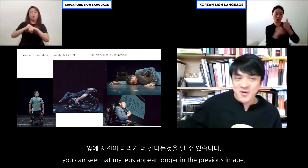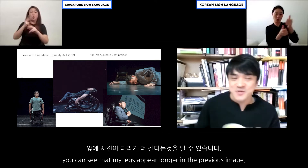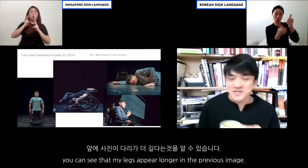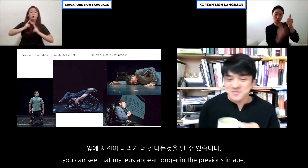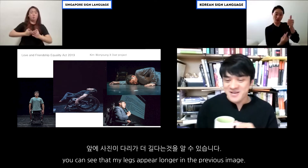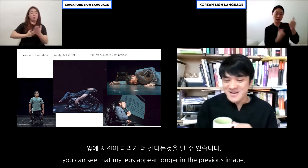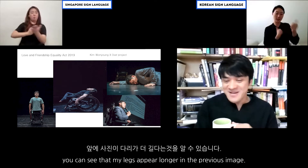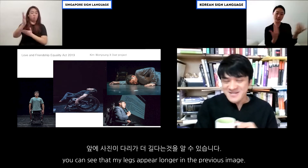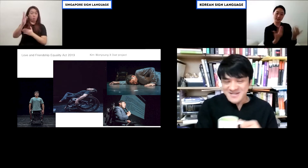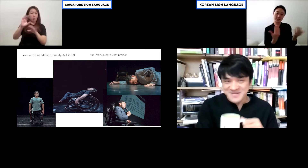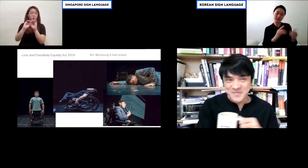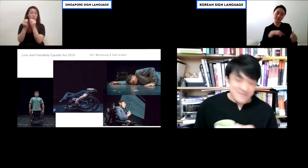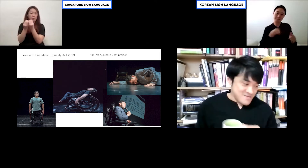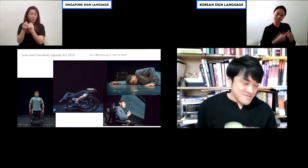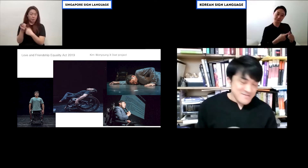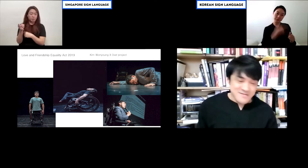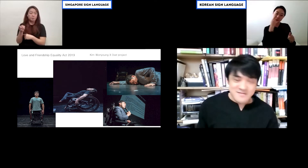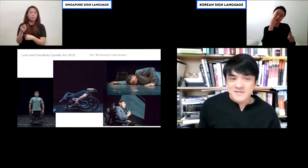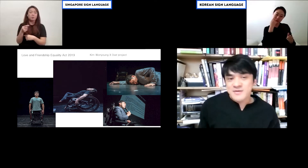길다는 걸 알 수 있습니다.